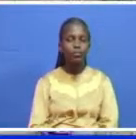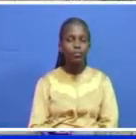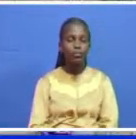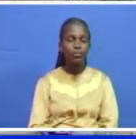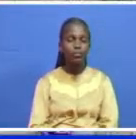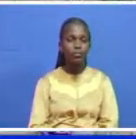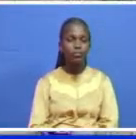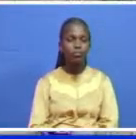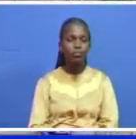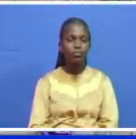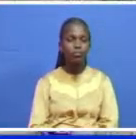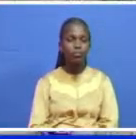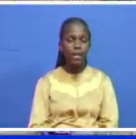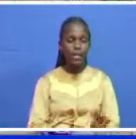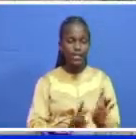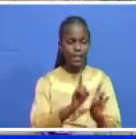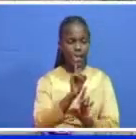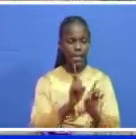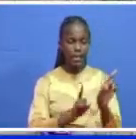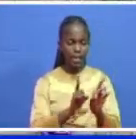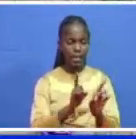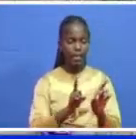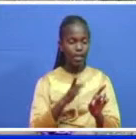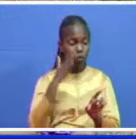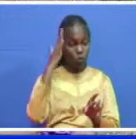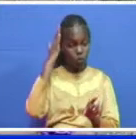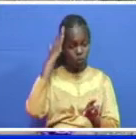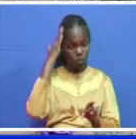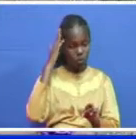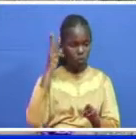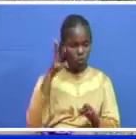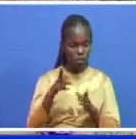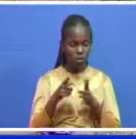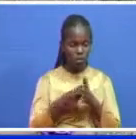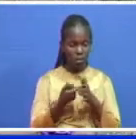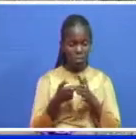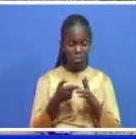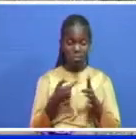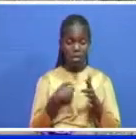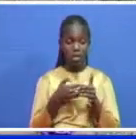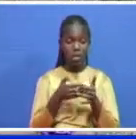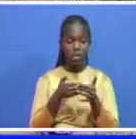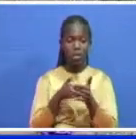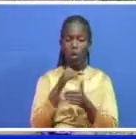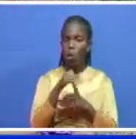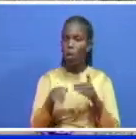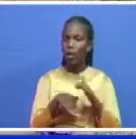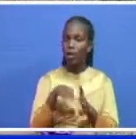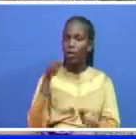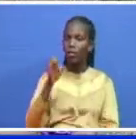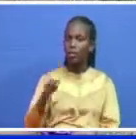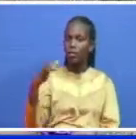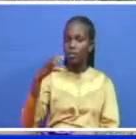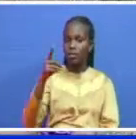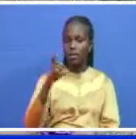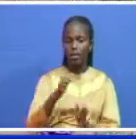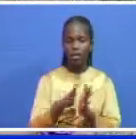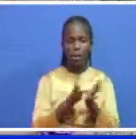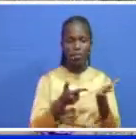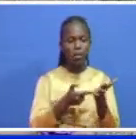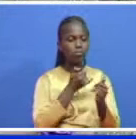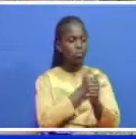Na hindi sabali ya Kisomo ni kuambia. I will be in charge of all the ECDs na polytechnics